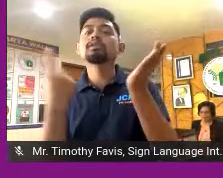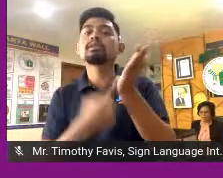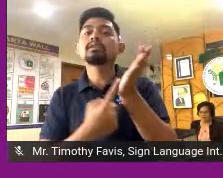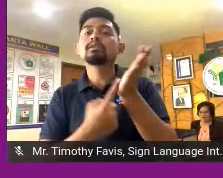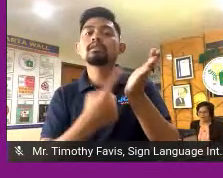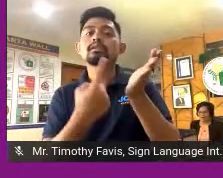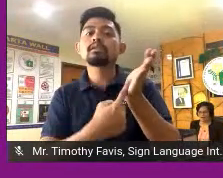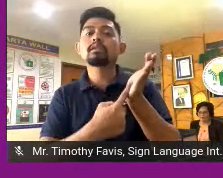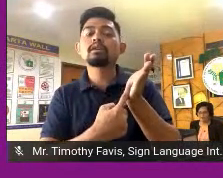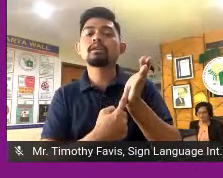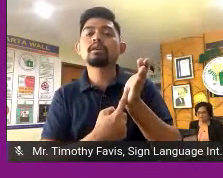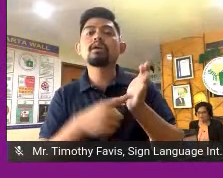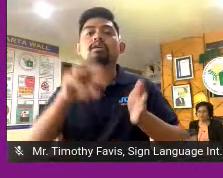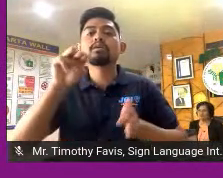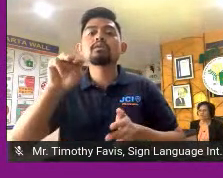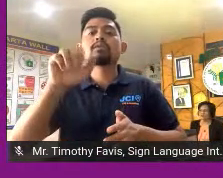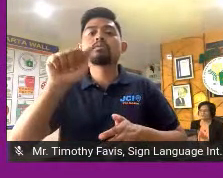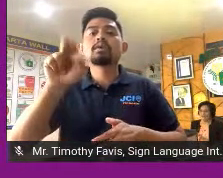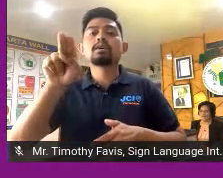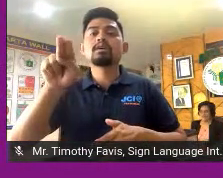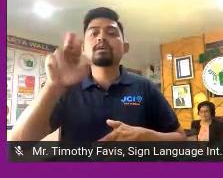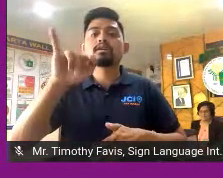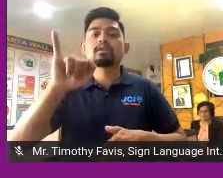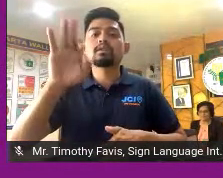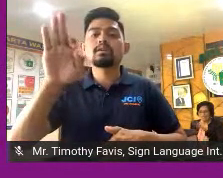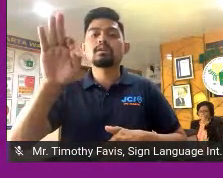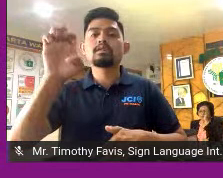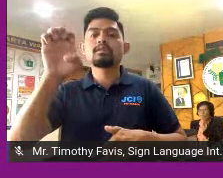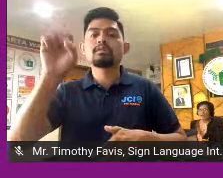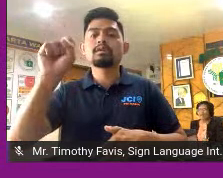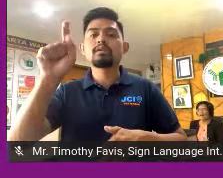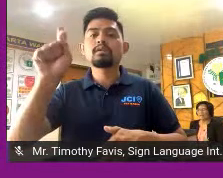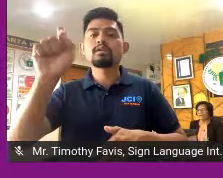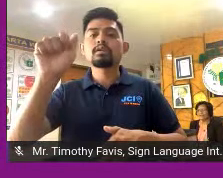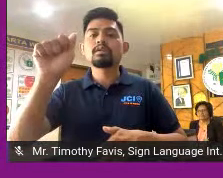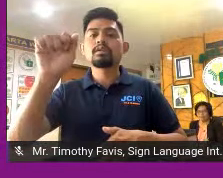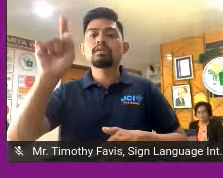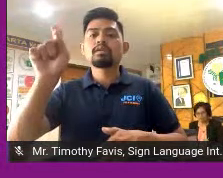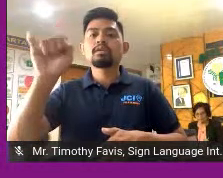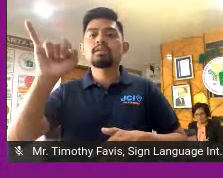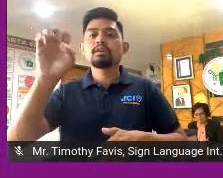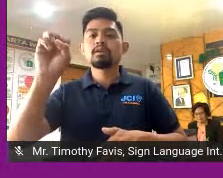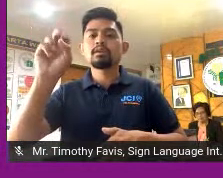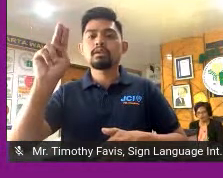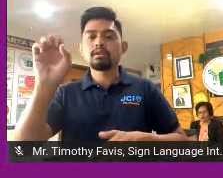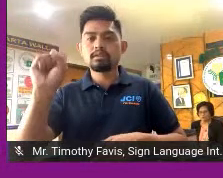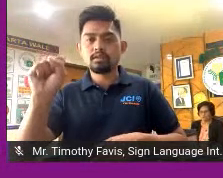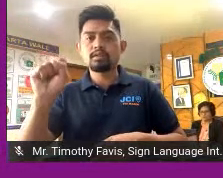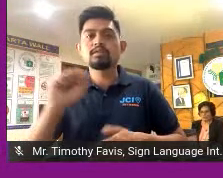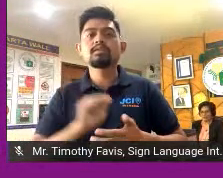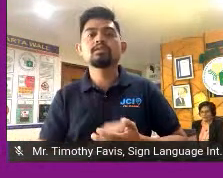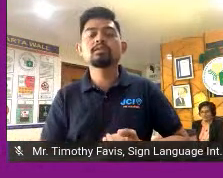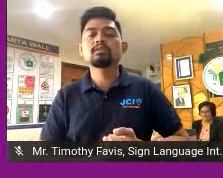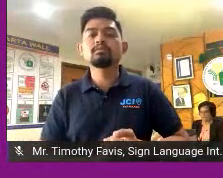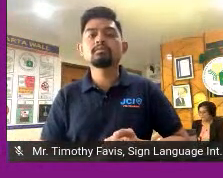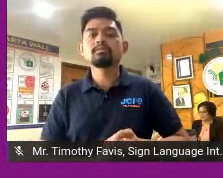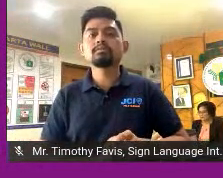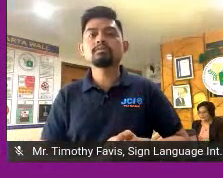natin yung mga manifestations of gender biases. Yung mga na-identify po natin doon